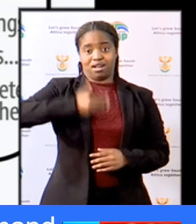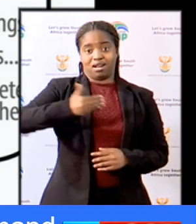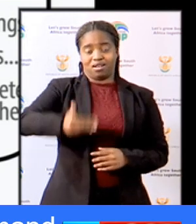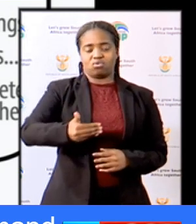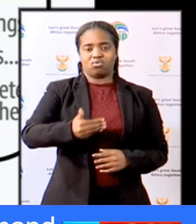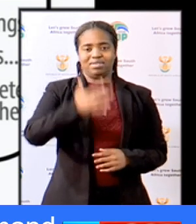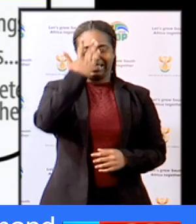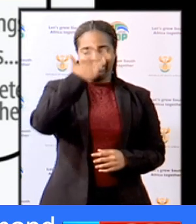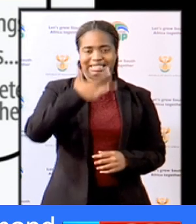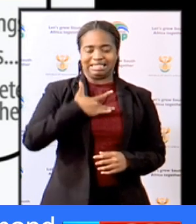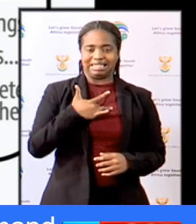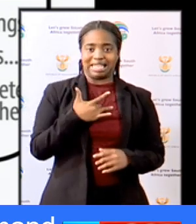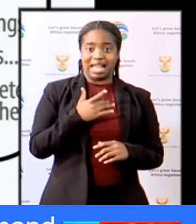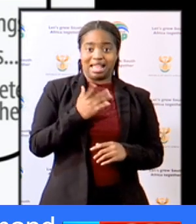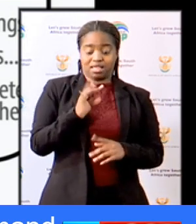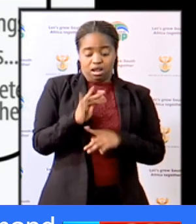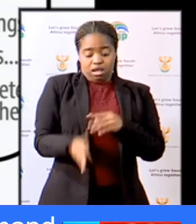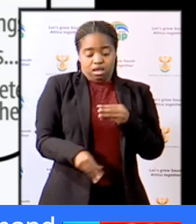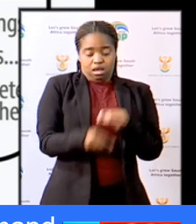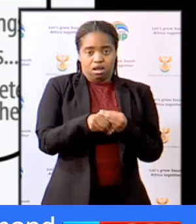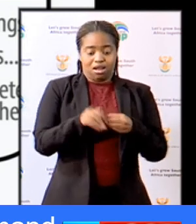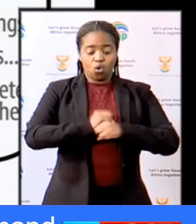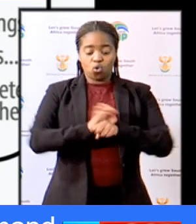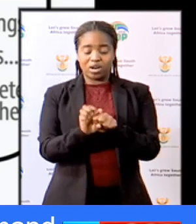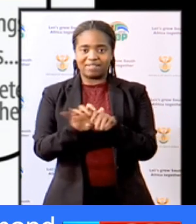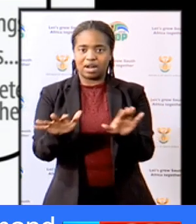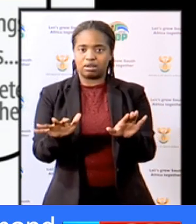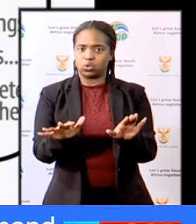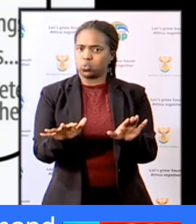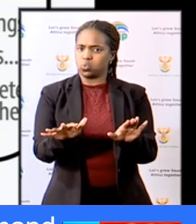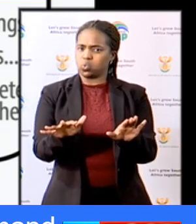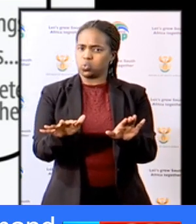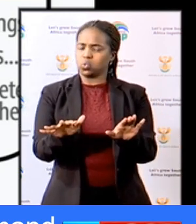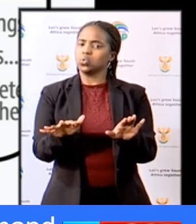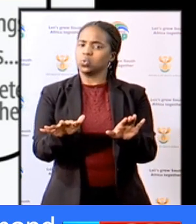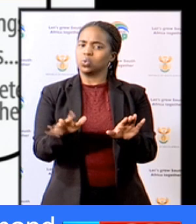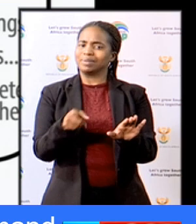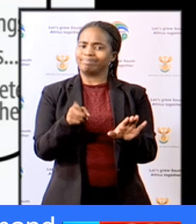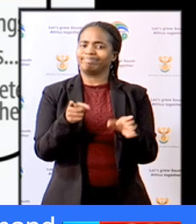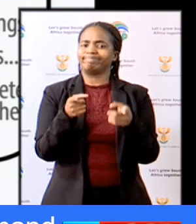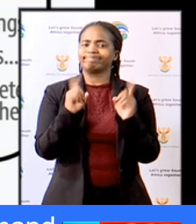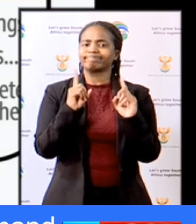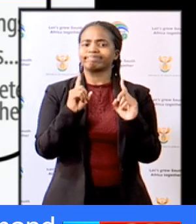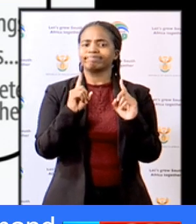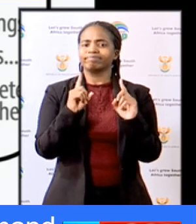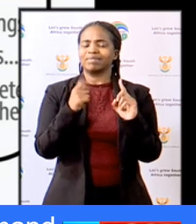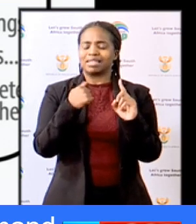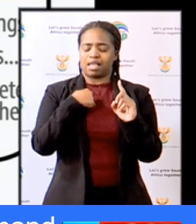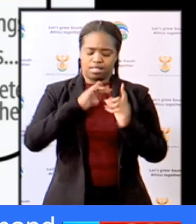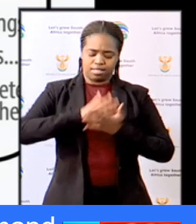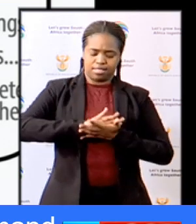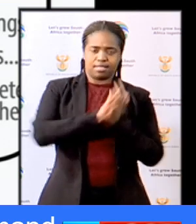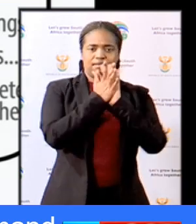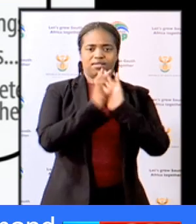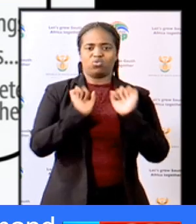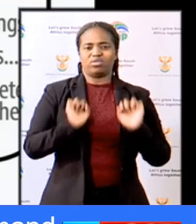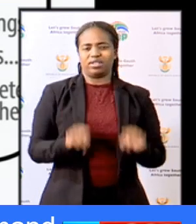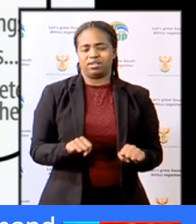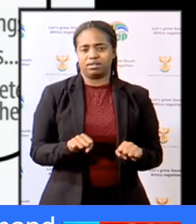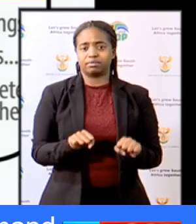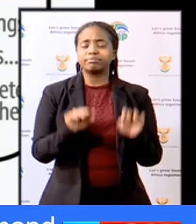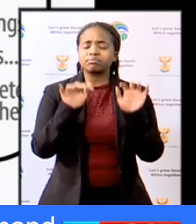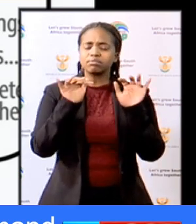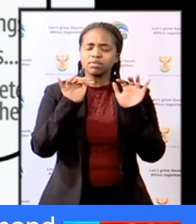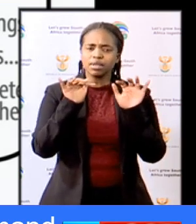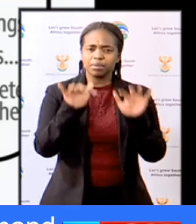esinye usuthola i-COVID ivama ukuthi yenze umonakalo. Abantu